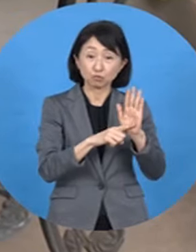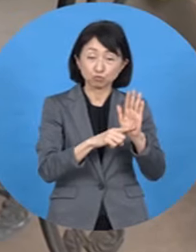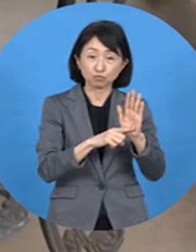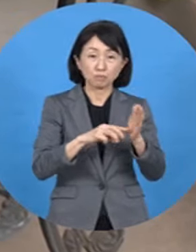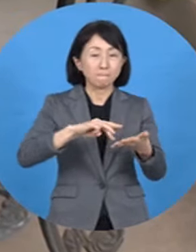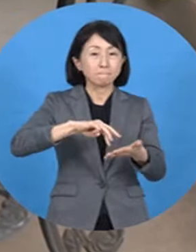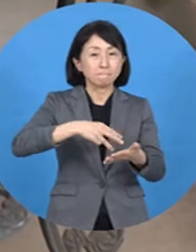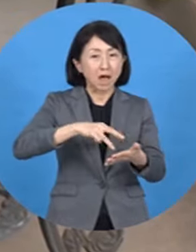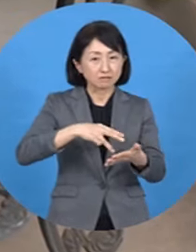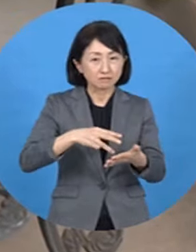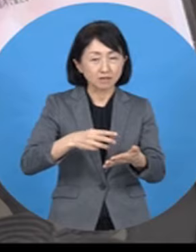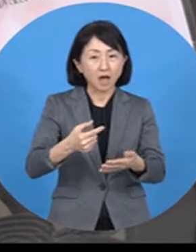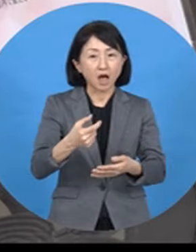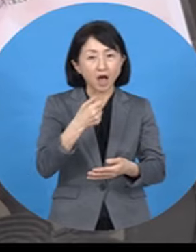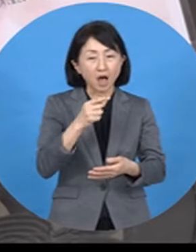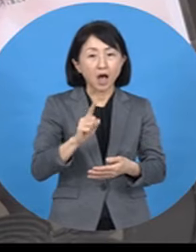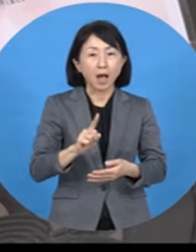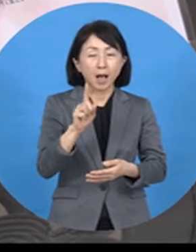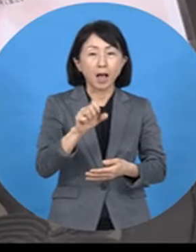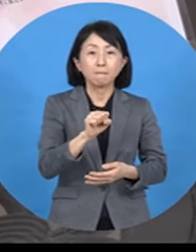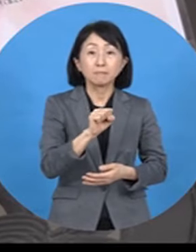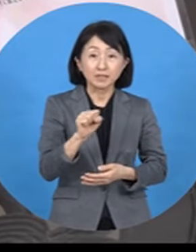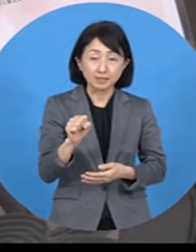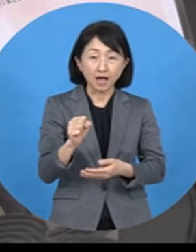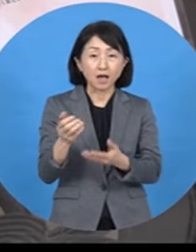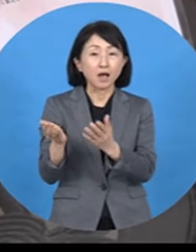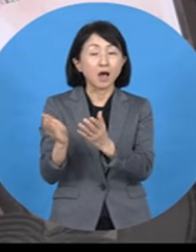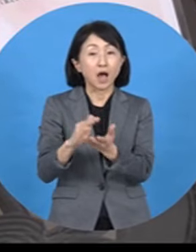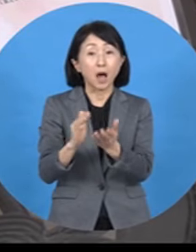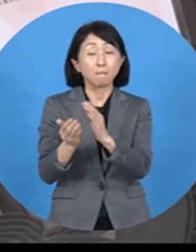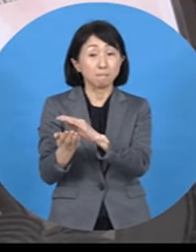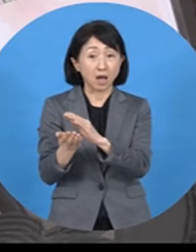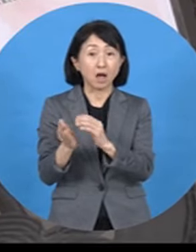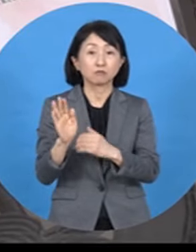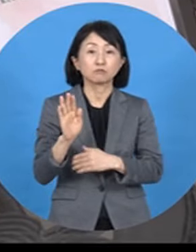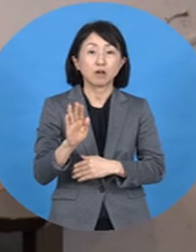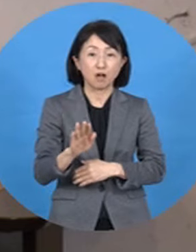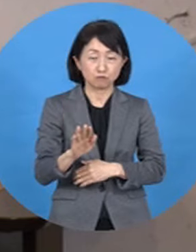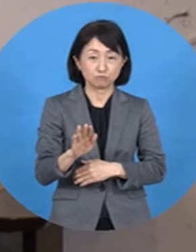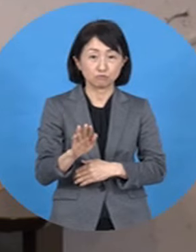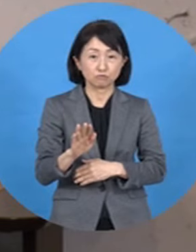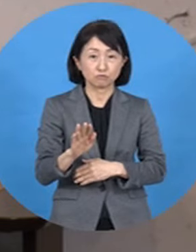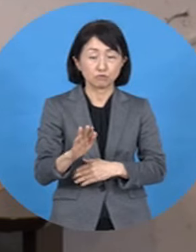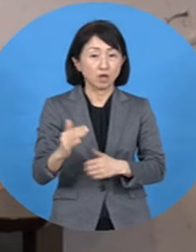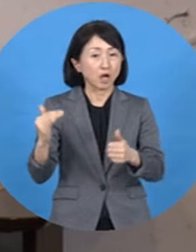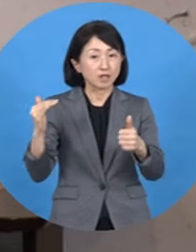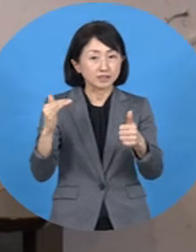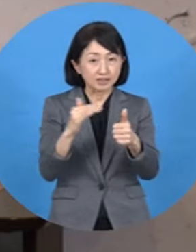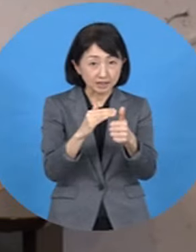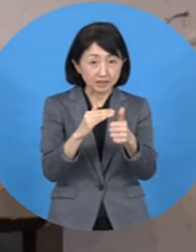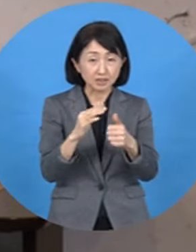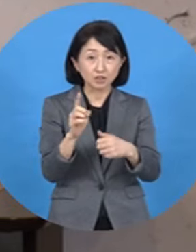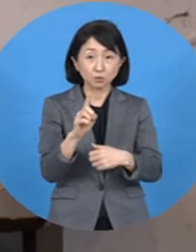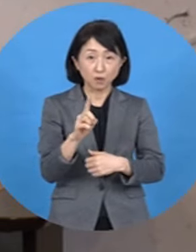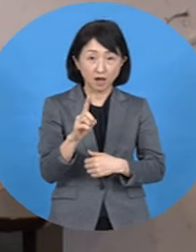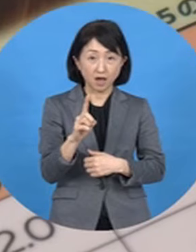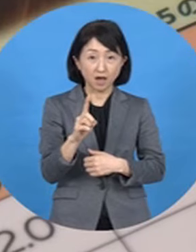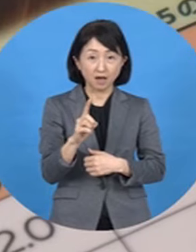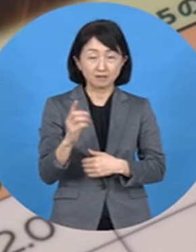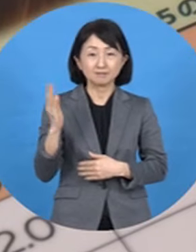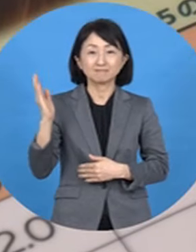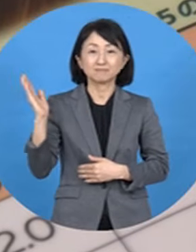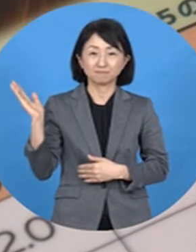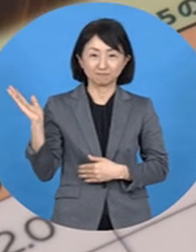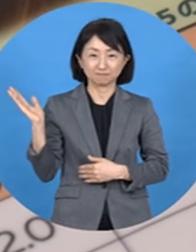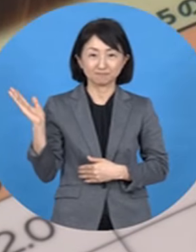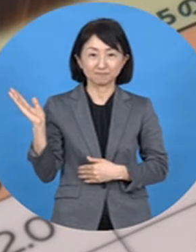スタやピザ、ハンバーグなどがありますが、中でも人気なのが、 こちらの人気のメニューがですね、コロコロ野